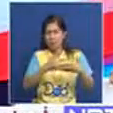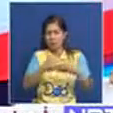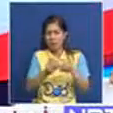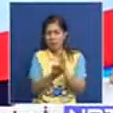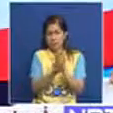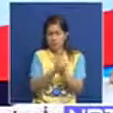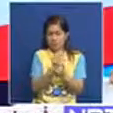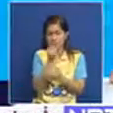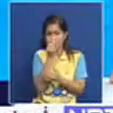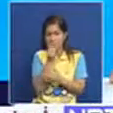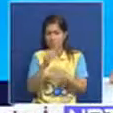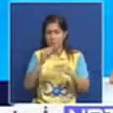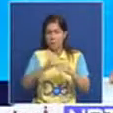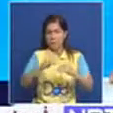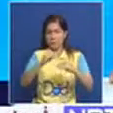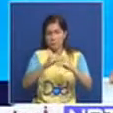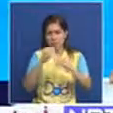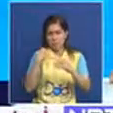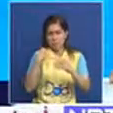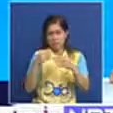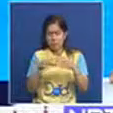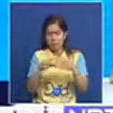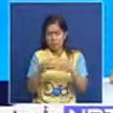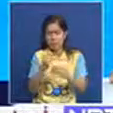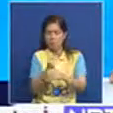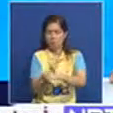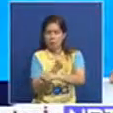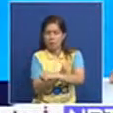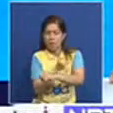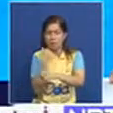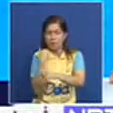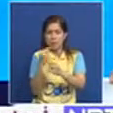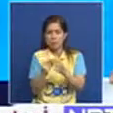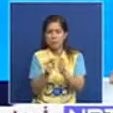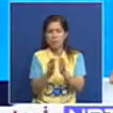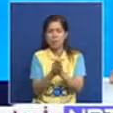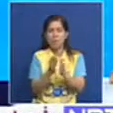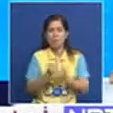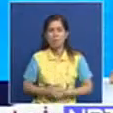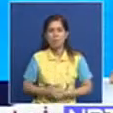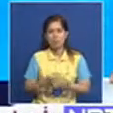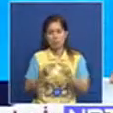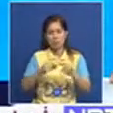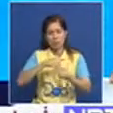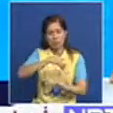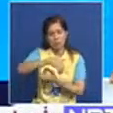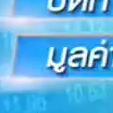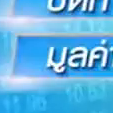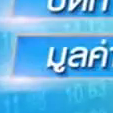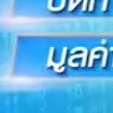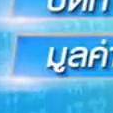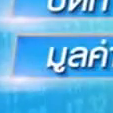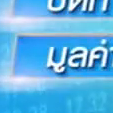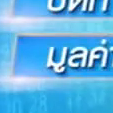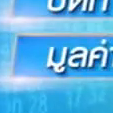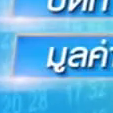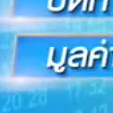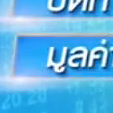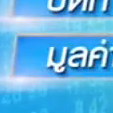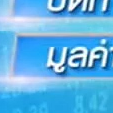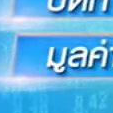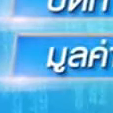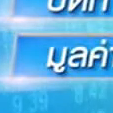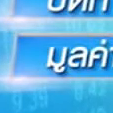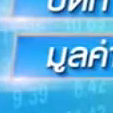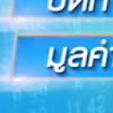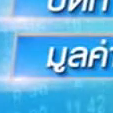มนี้ค่ะหลังจากที่ตัวเลขการจ้างงานของสหรัฐออกมาดีซึ่งจะส่งผลให้เกิดภาวะเงินทุนไหลออกค่ะโดยดัชนีหุ้นไทยในวันนี้ปิ